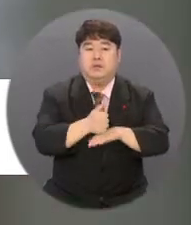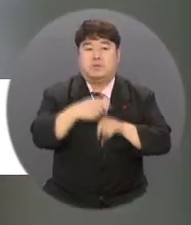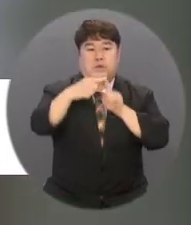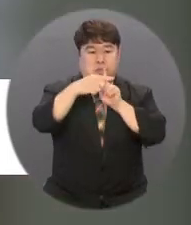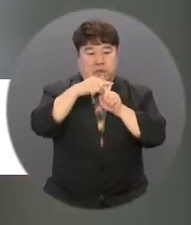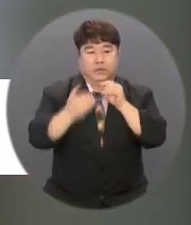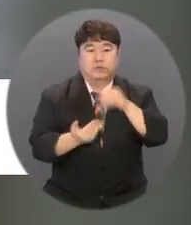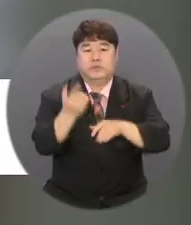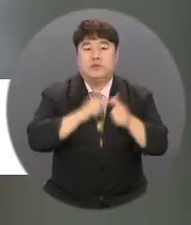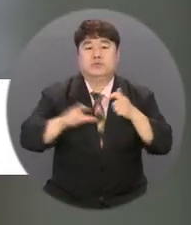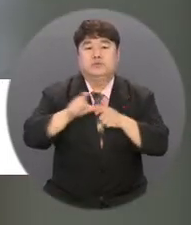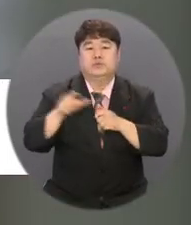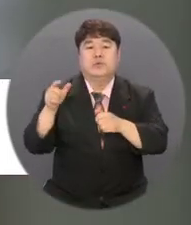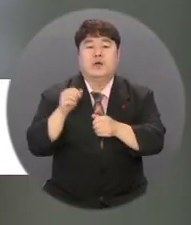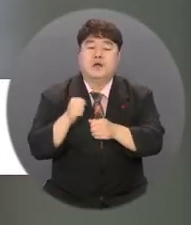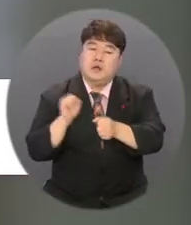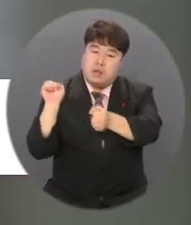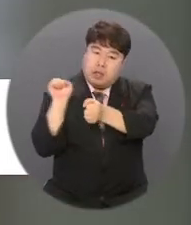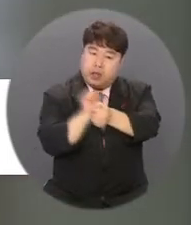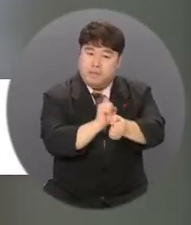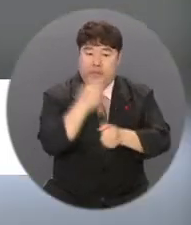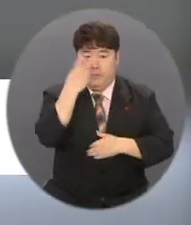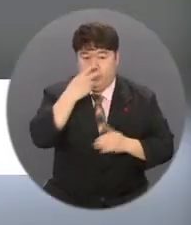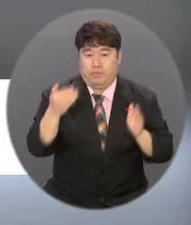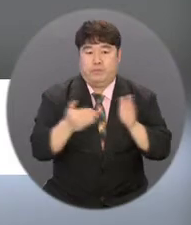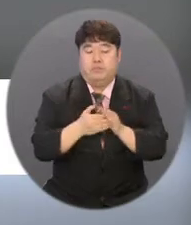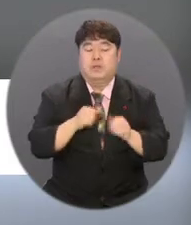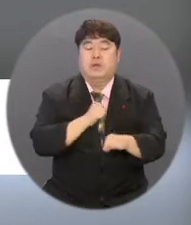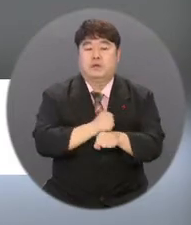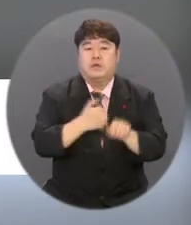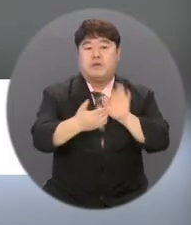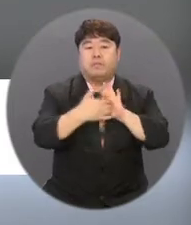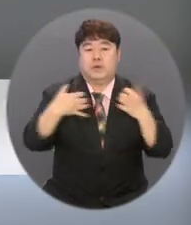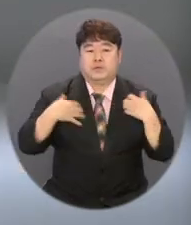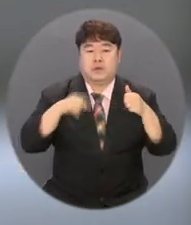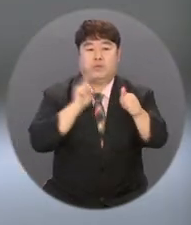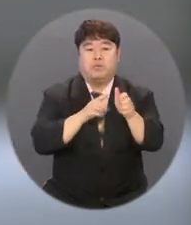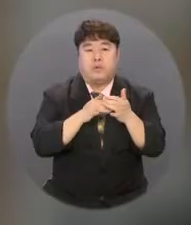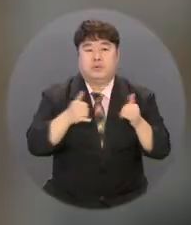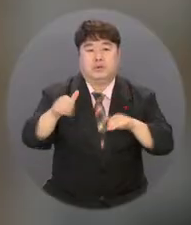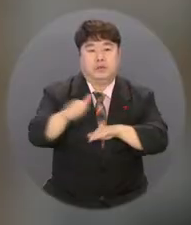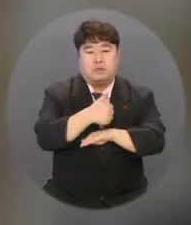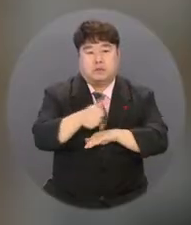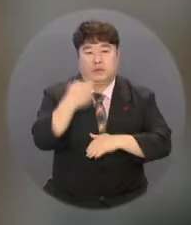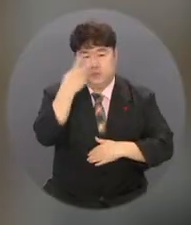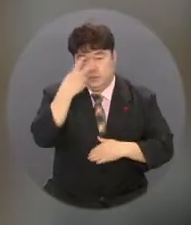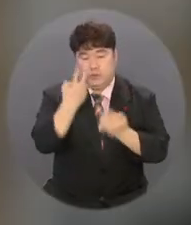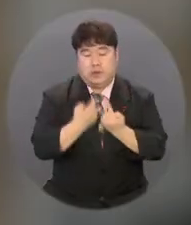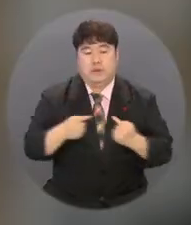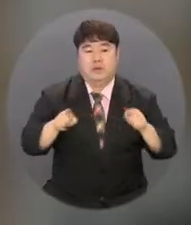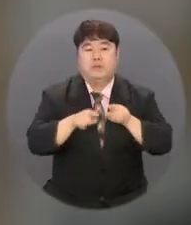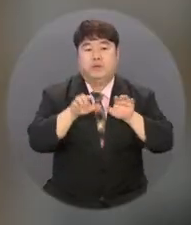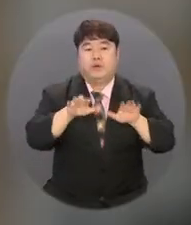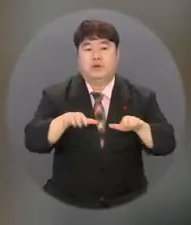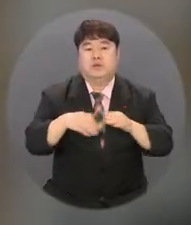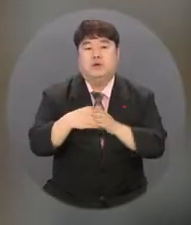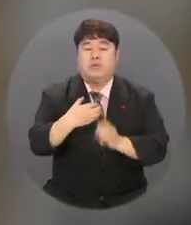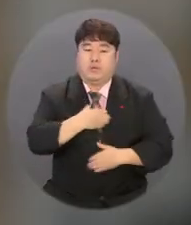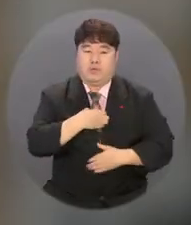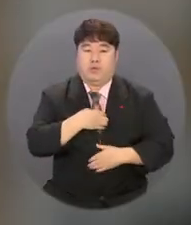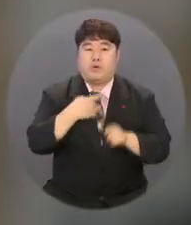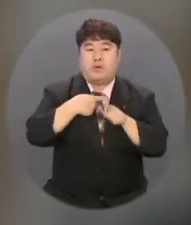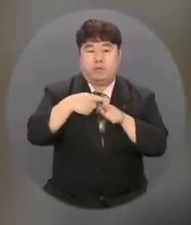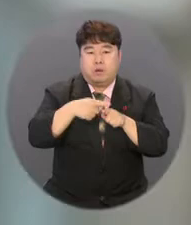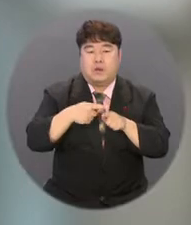양성으로 나와 추가 감염이 확인됐습니다. 방역 당국은 확진자들의 동선 조사와 함께 현장 위험도